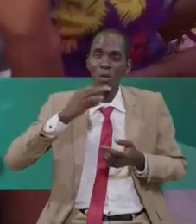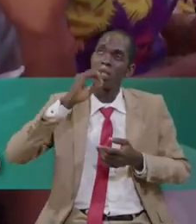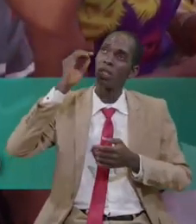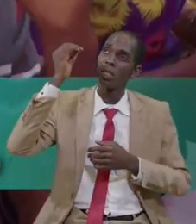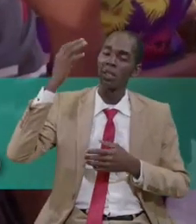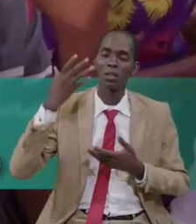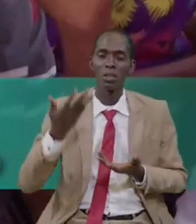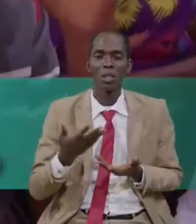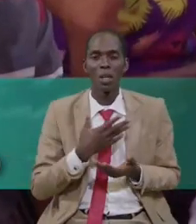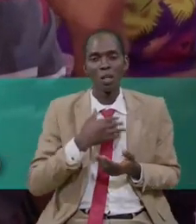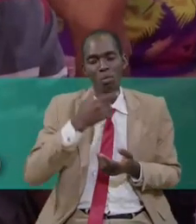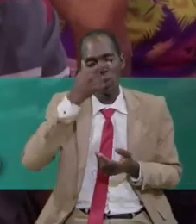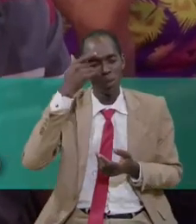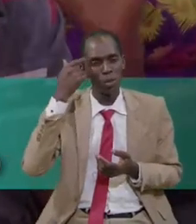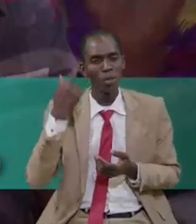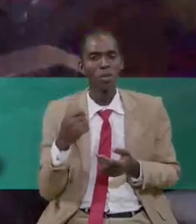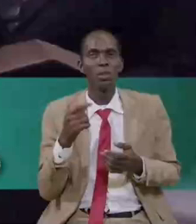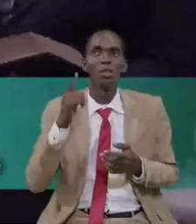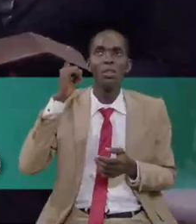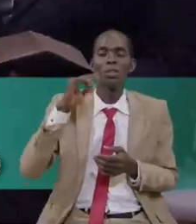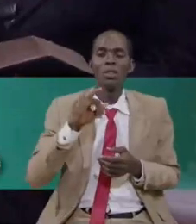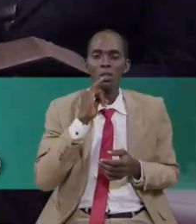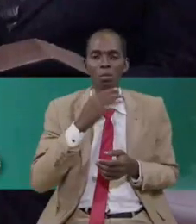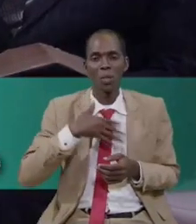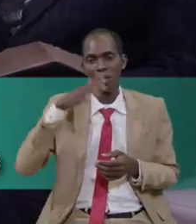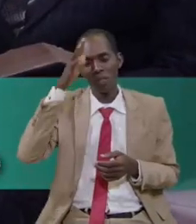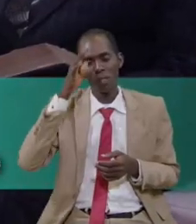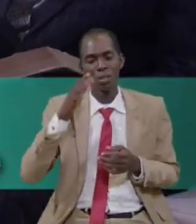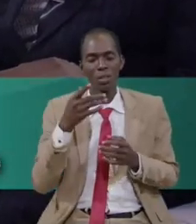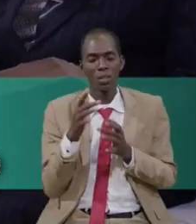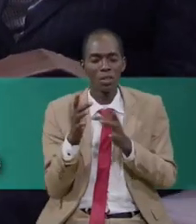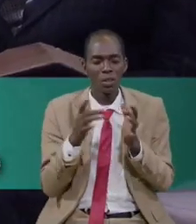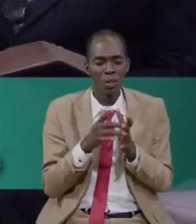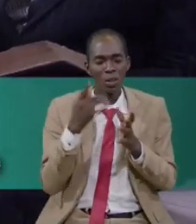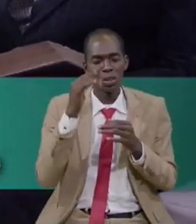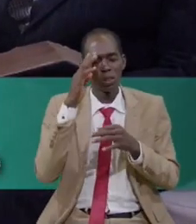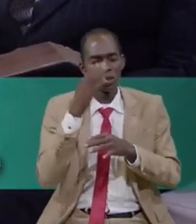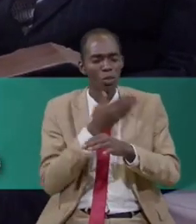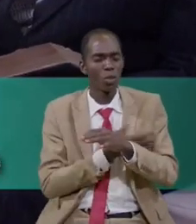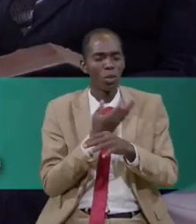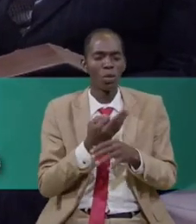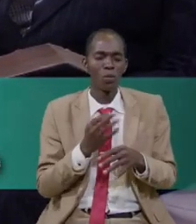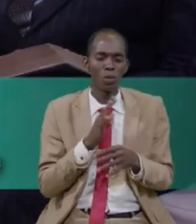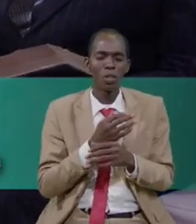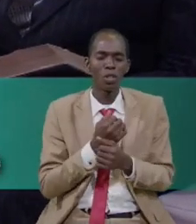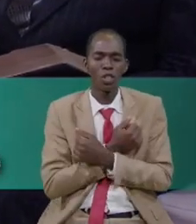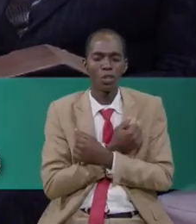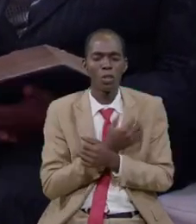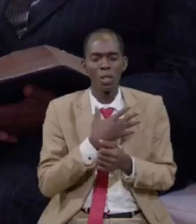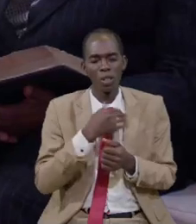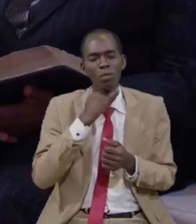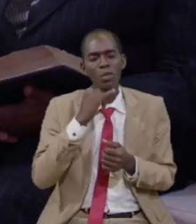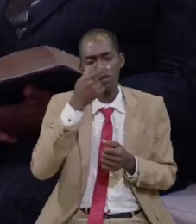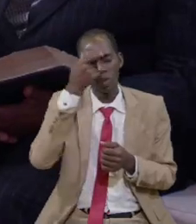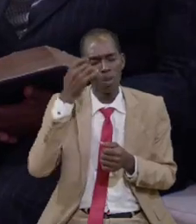Père, et parce qu'il est Jésus, le Fils de son amour, et parce que c'est le